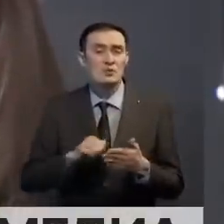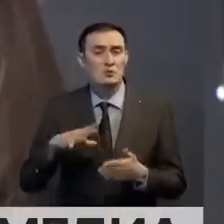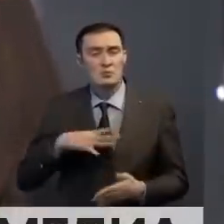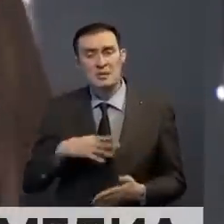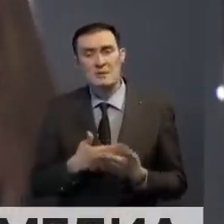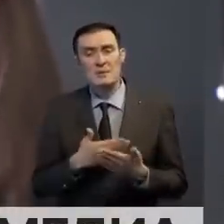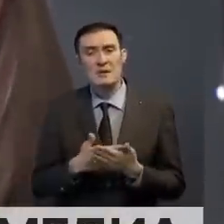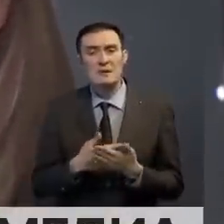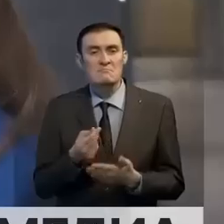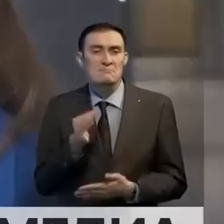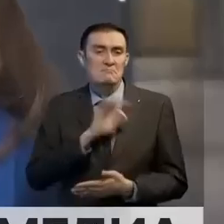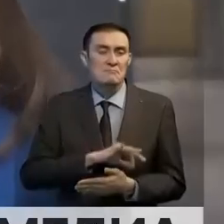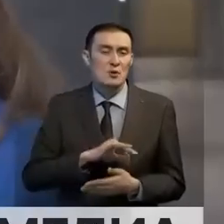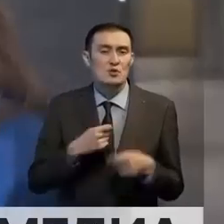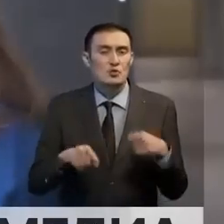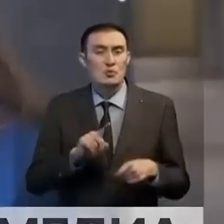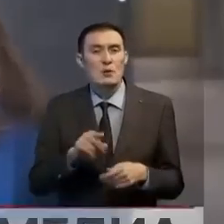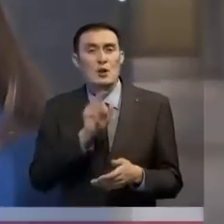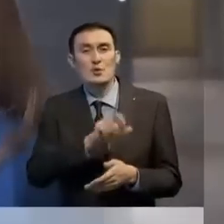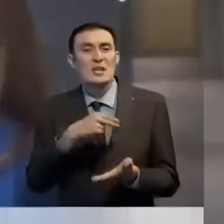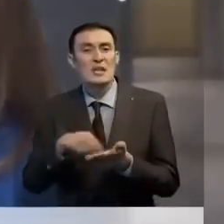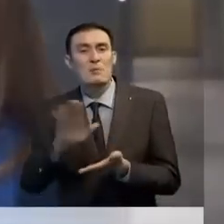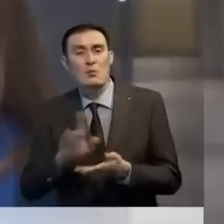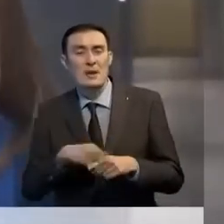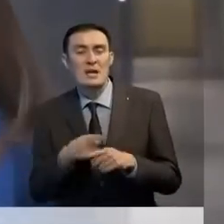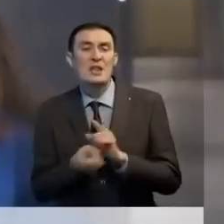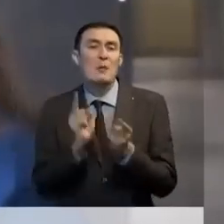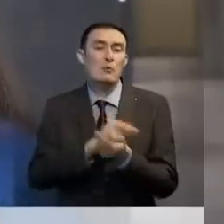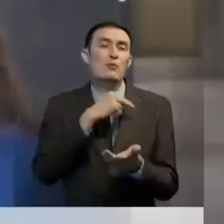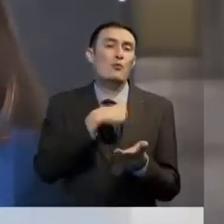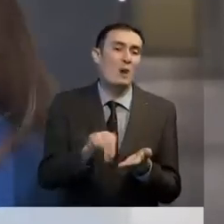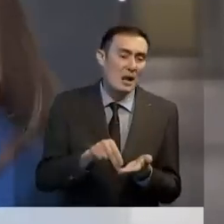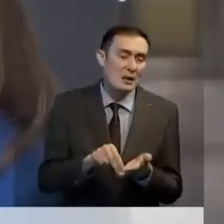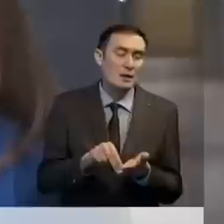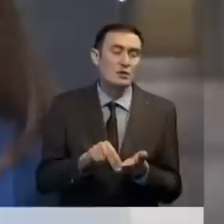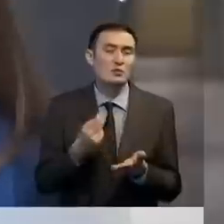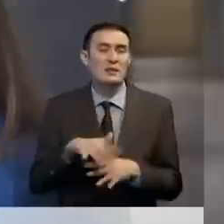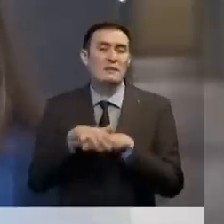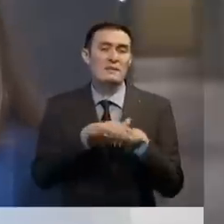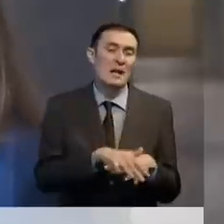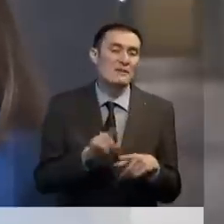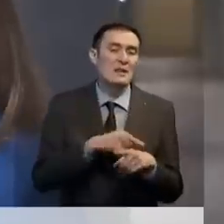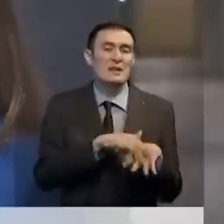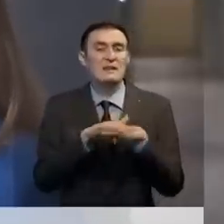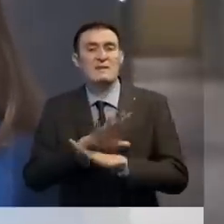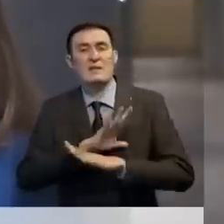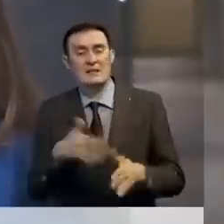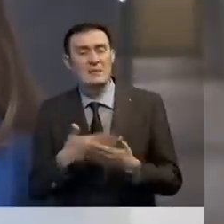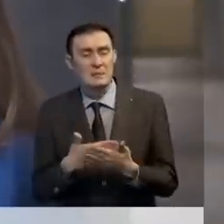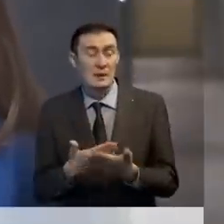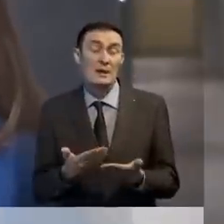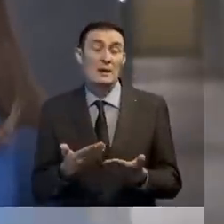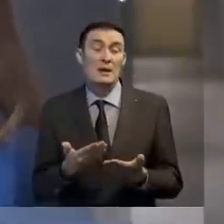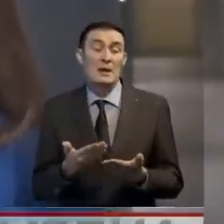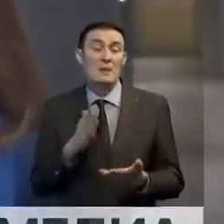быть причины коммерческого характера, чтобы люди не покупали что-то, либо покупали что-то, вкладывали деньги во что-то или не вкладывали. Плюс может